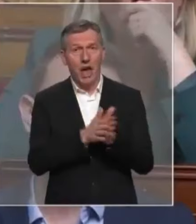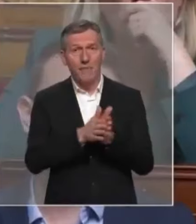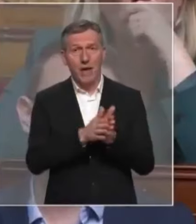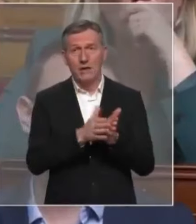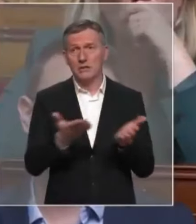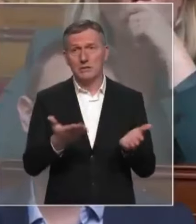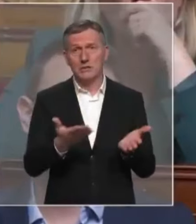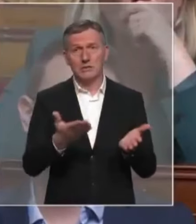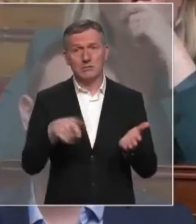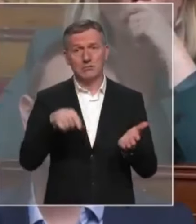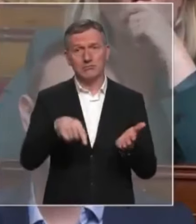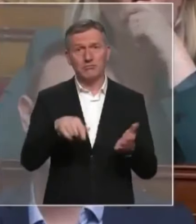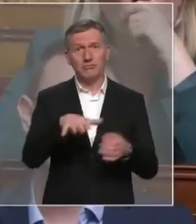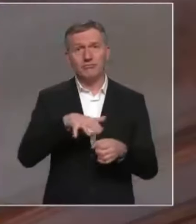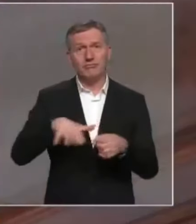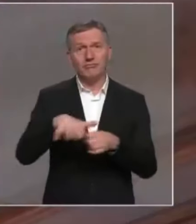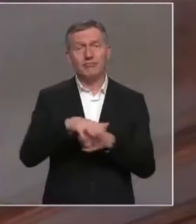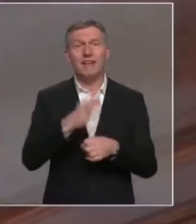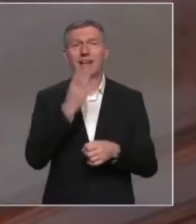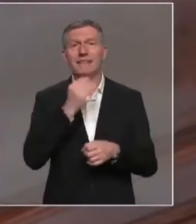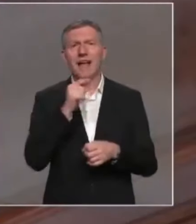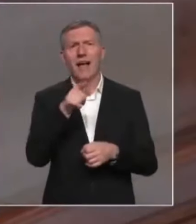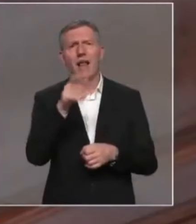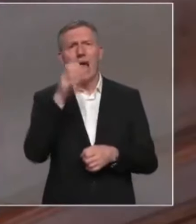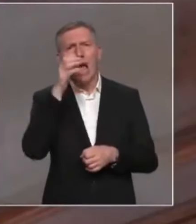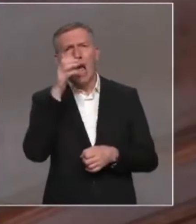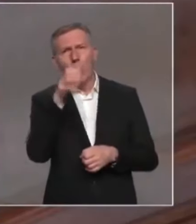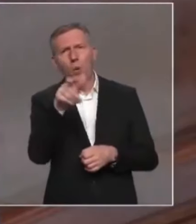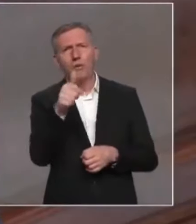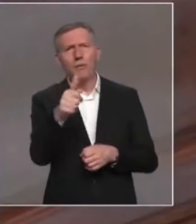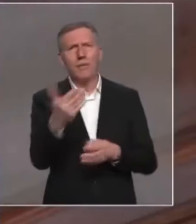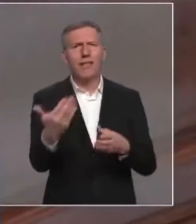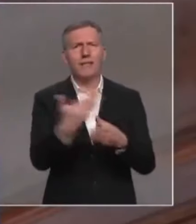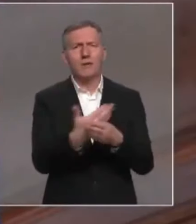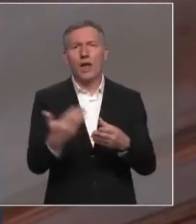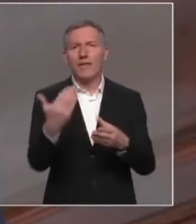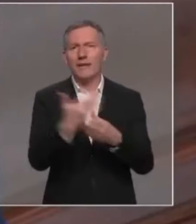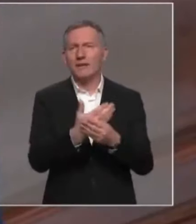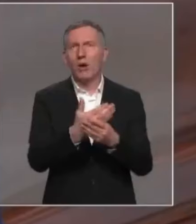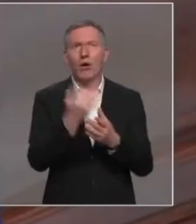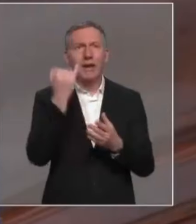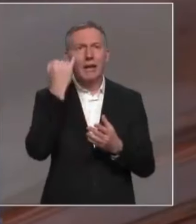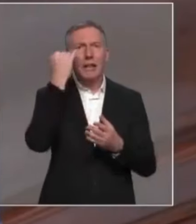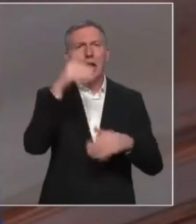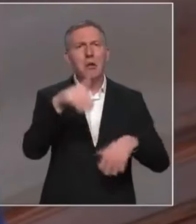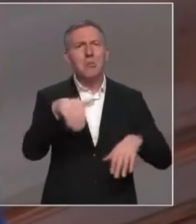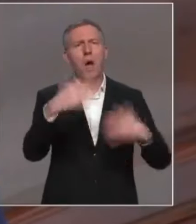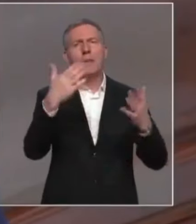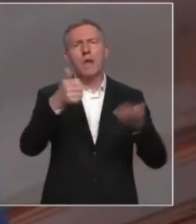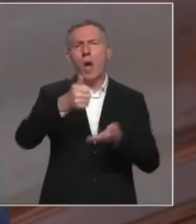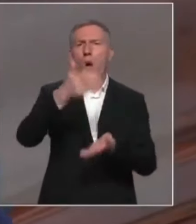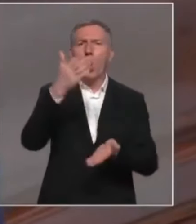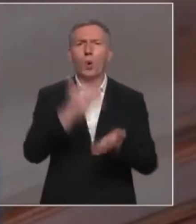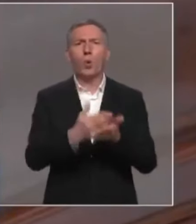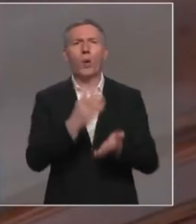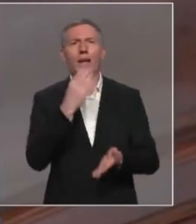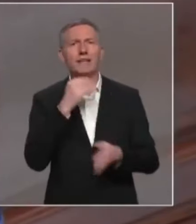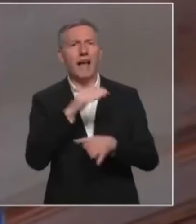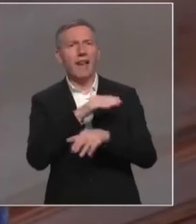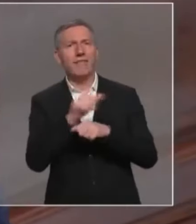le sol israélien. À vous écouter dans vos interventions, ça serait une idée qui serait venue comme ça un matin de la part